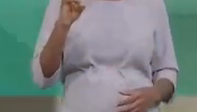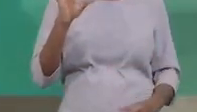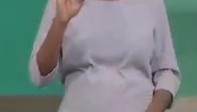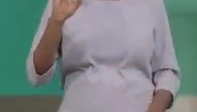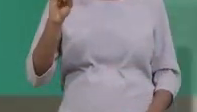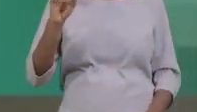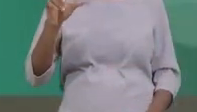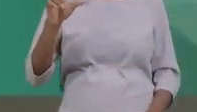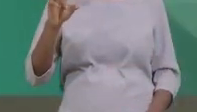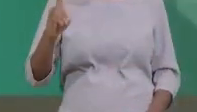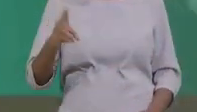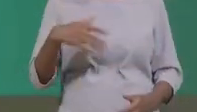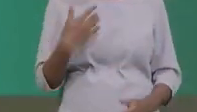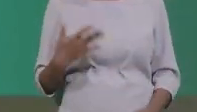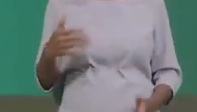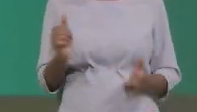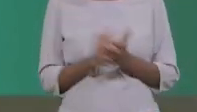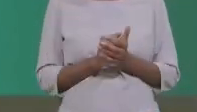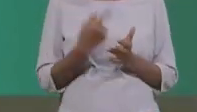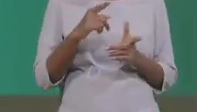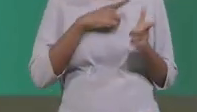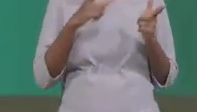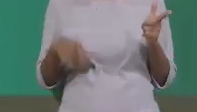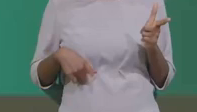vu les sept choses